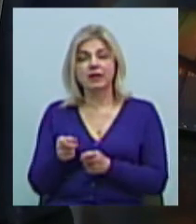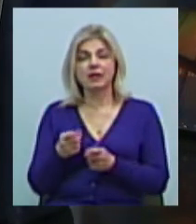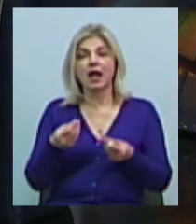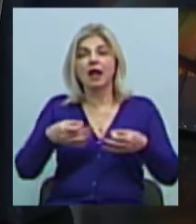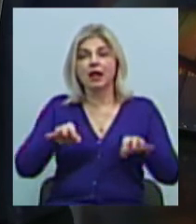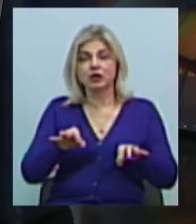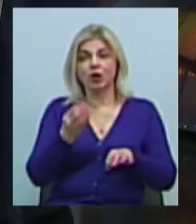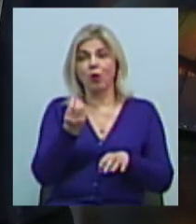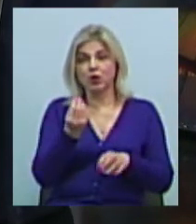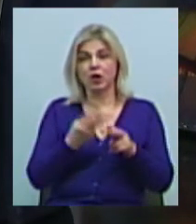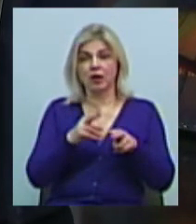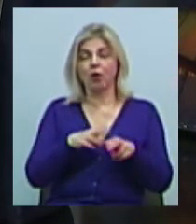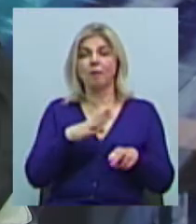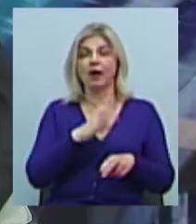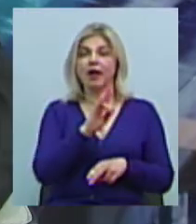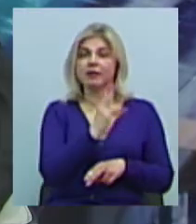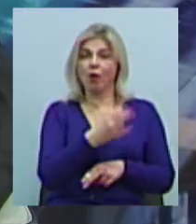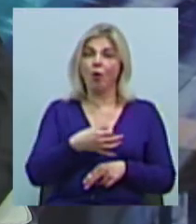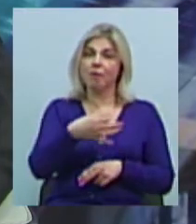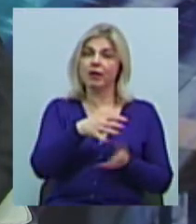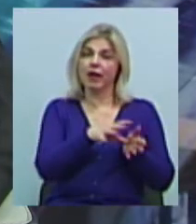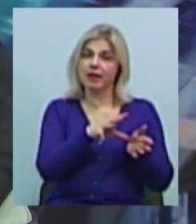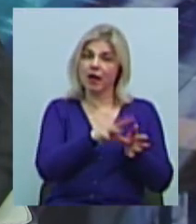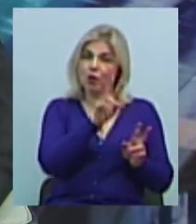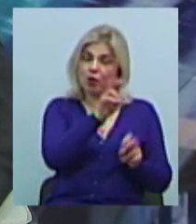залишки коштів, які були в Миколаївобленерго, на